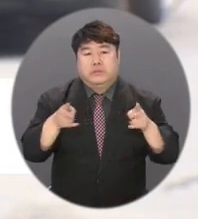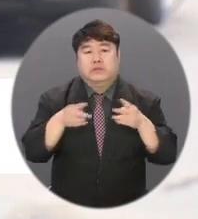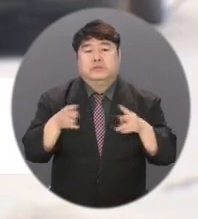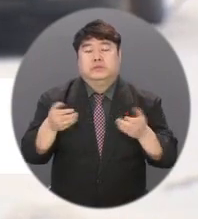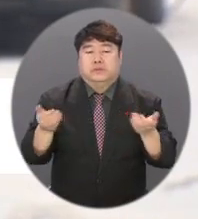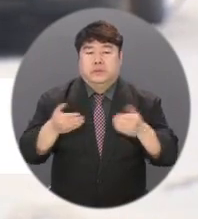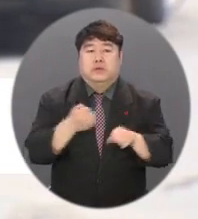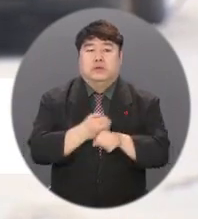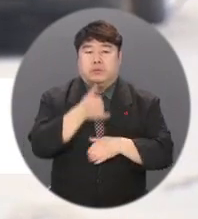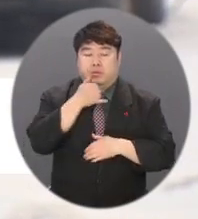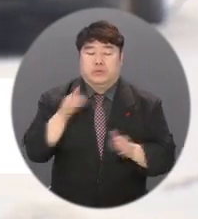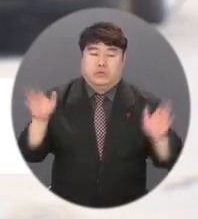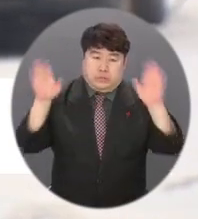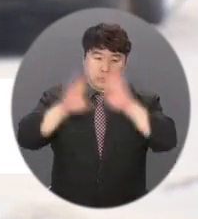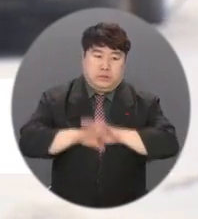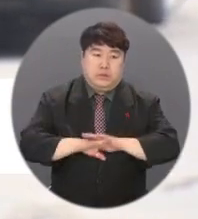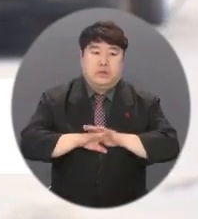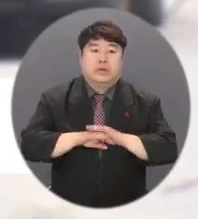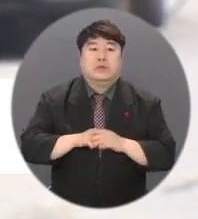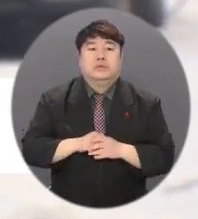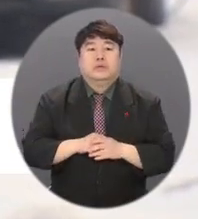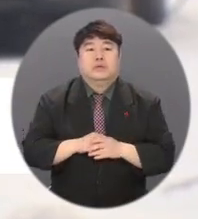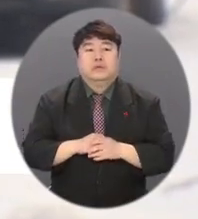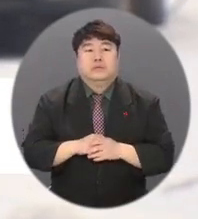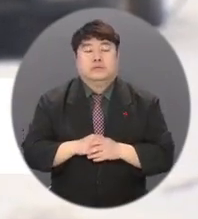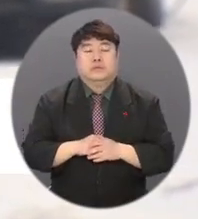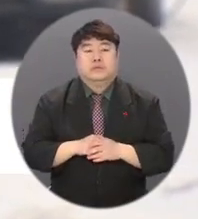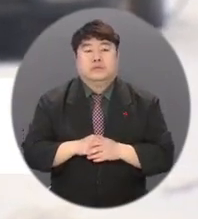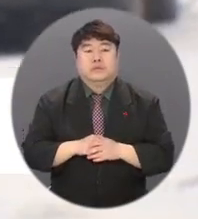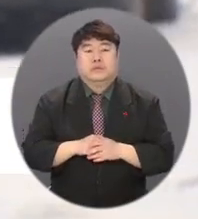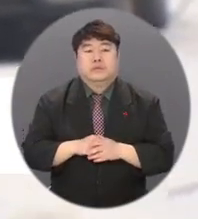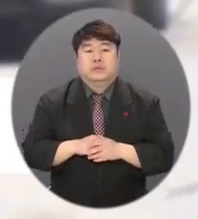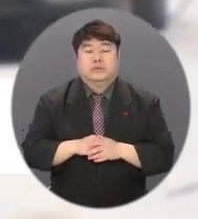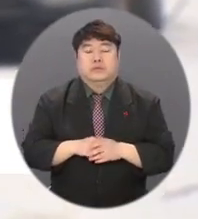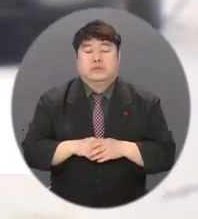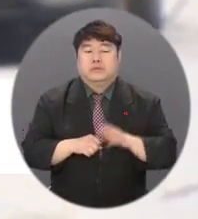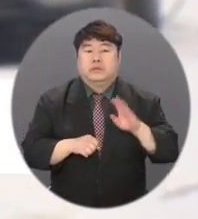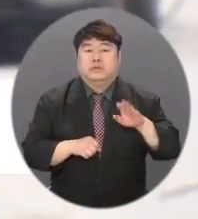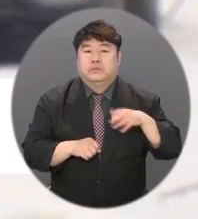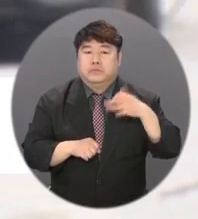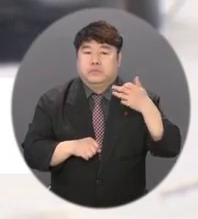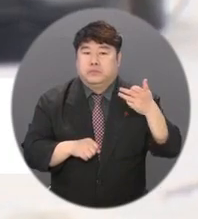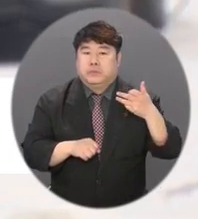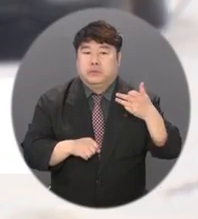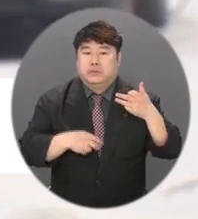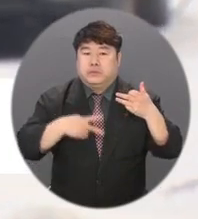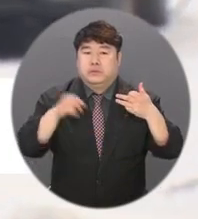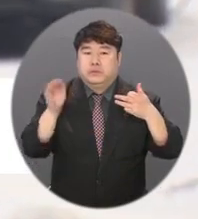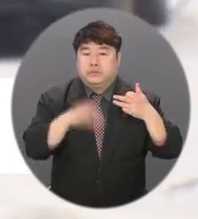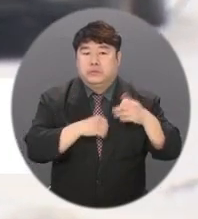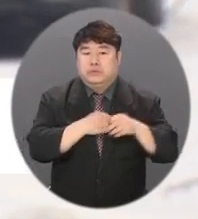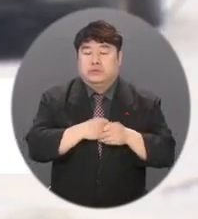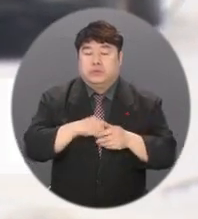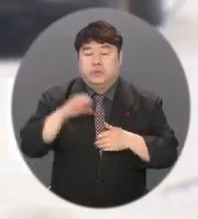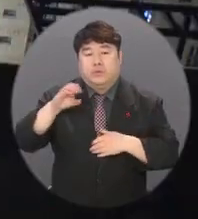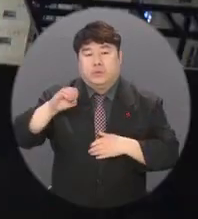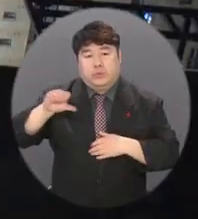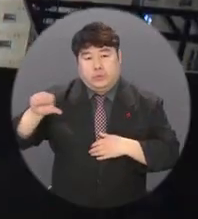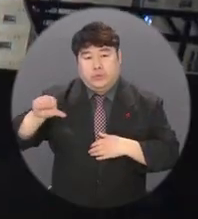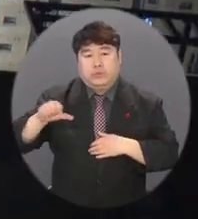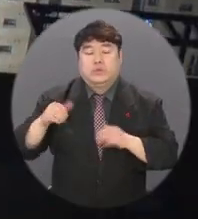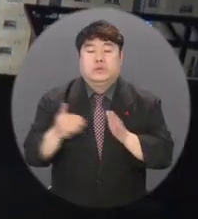있습니다 약 1 으 지퍼스 18시부터 05 10가지